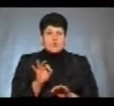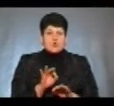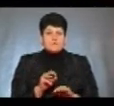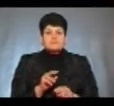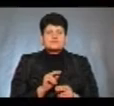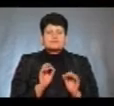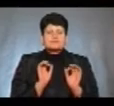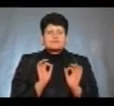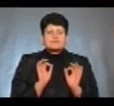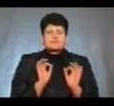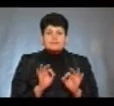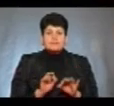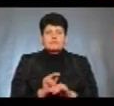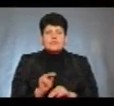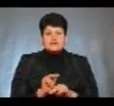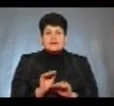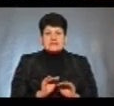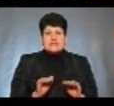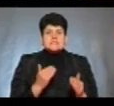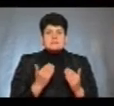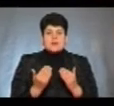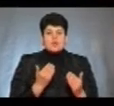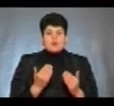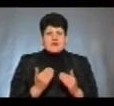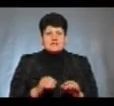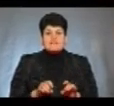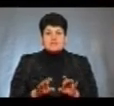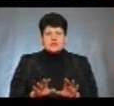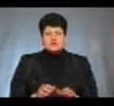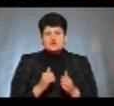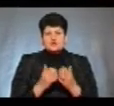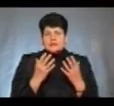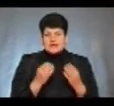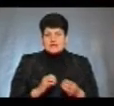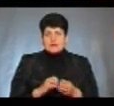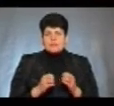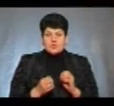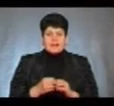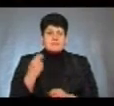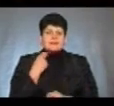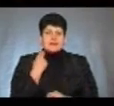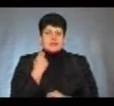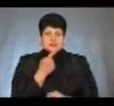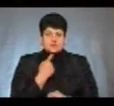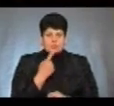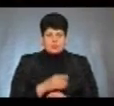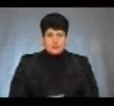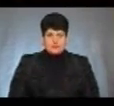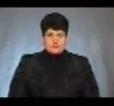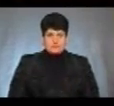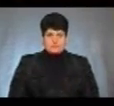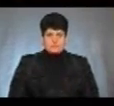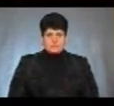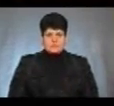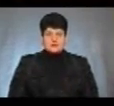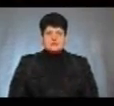методику навчання дітей спілкуватися і вирішувати щоденні проблеми англійською мовою. Спеціалізованих шкіл